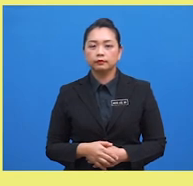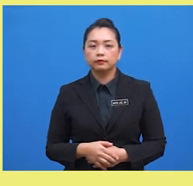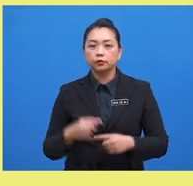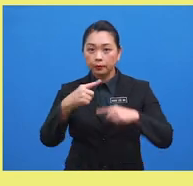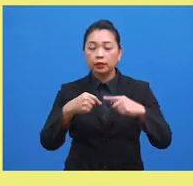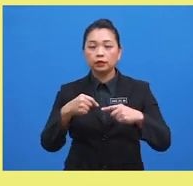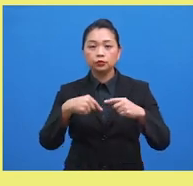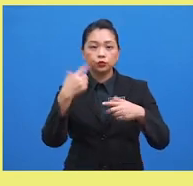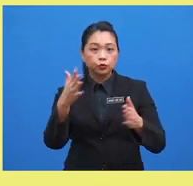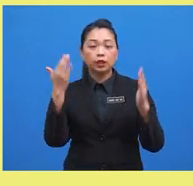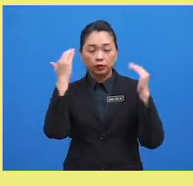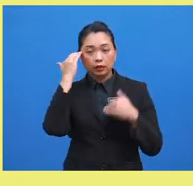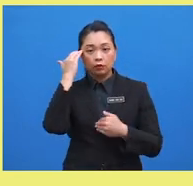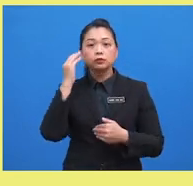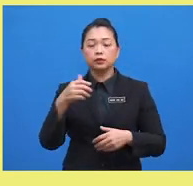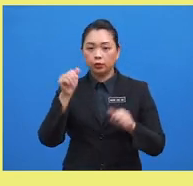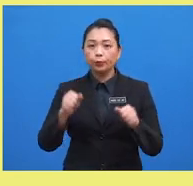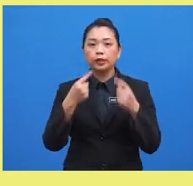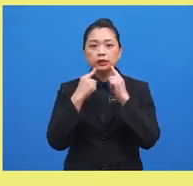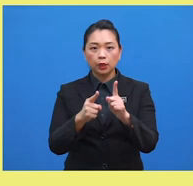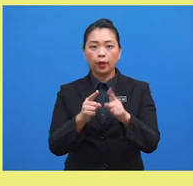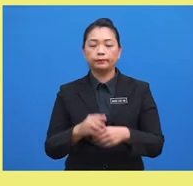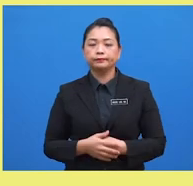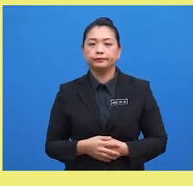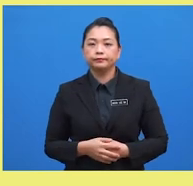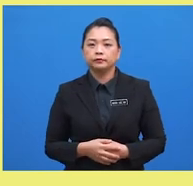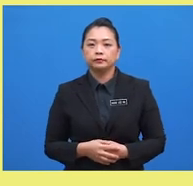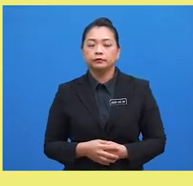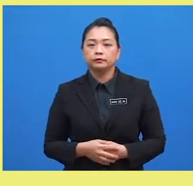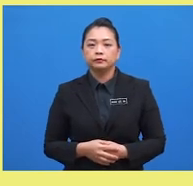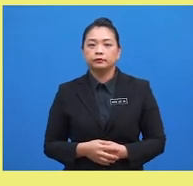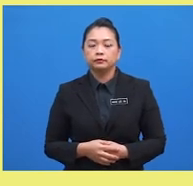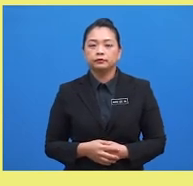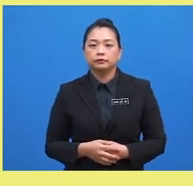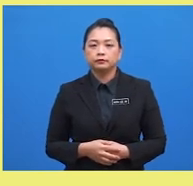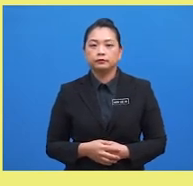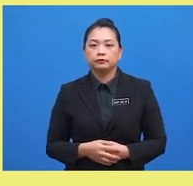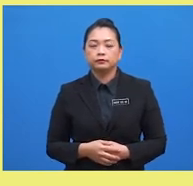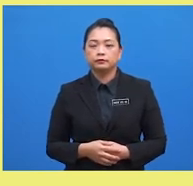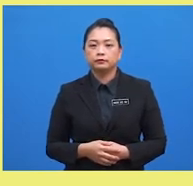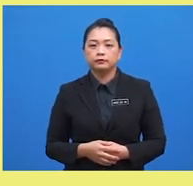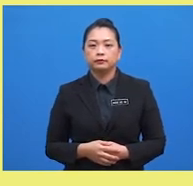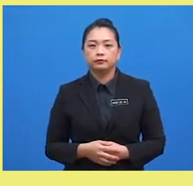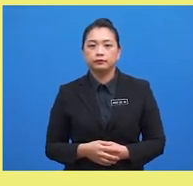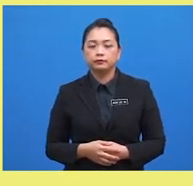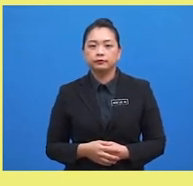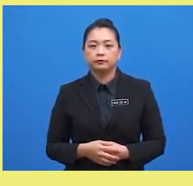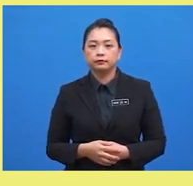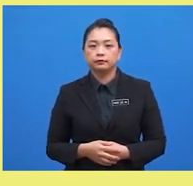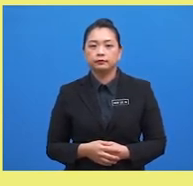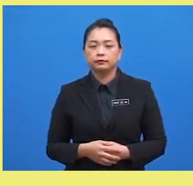soalan. Pelengkap L persilangan J kesatuan K